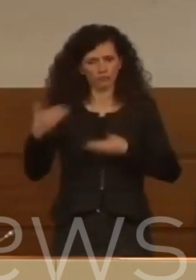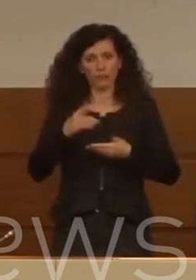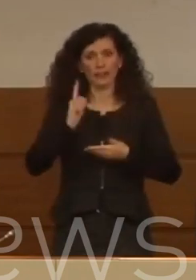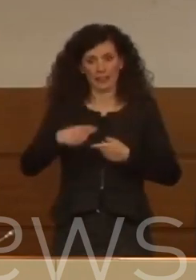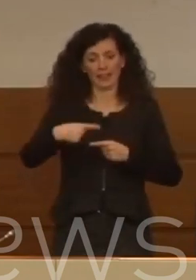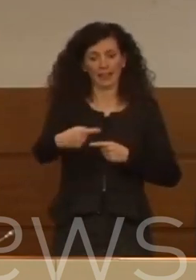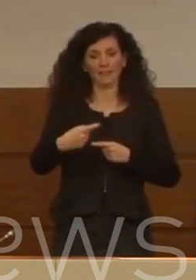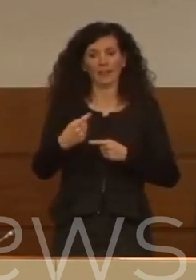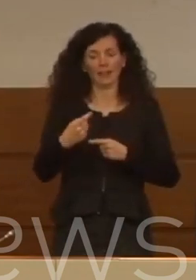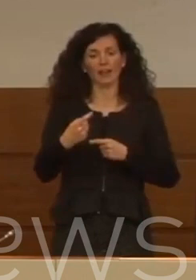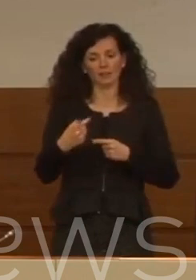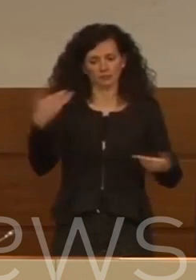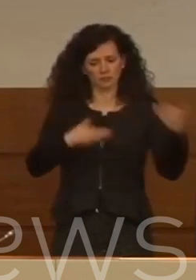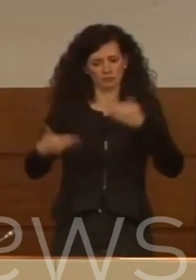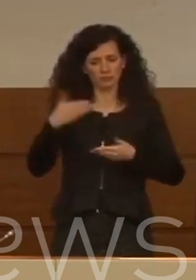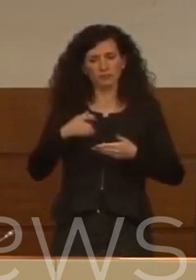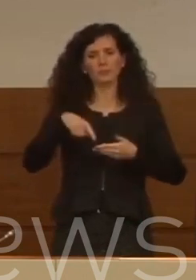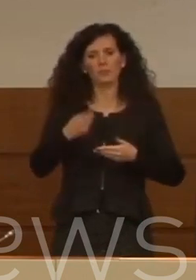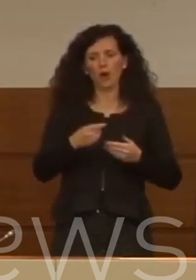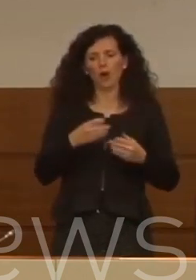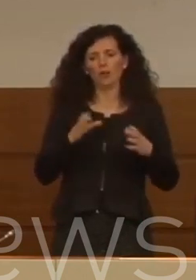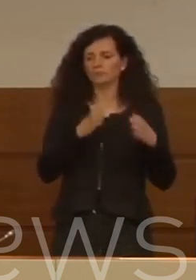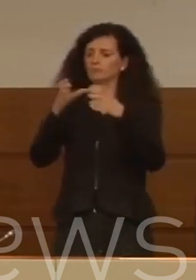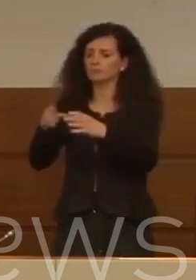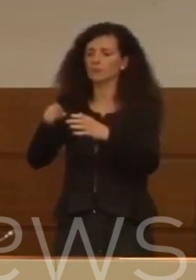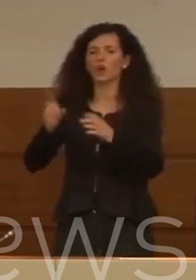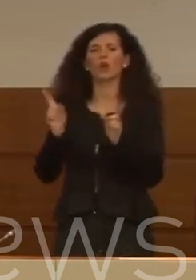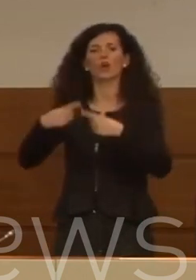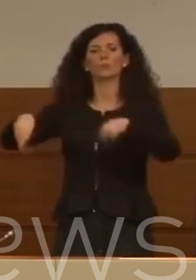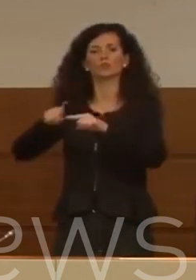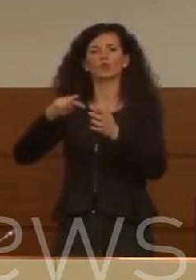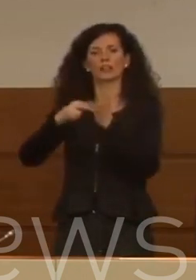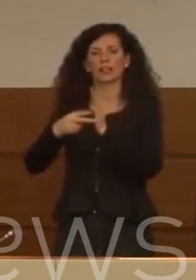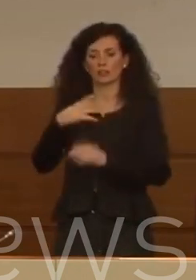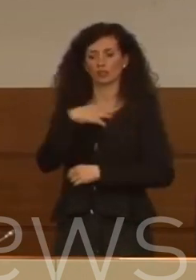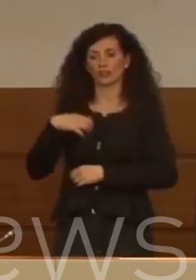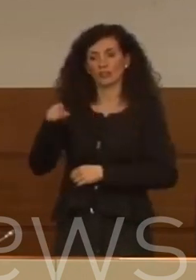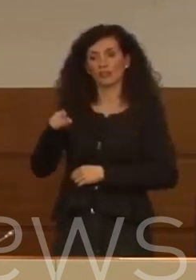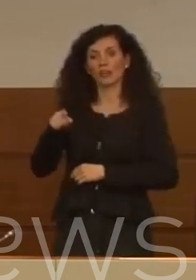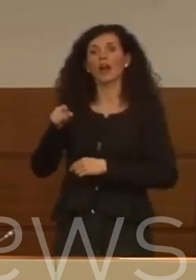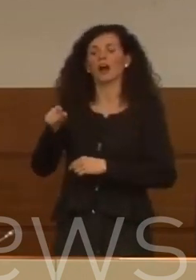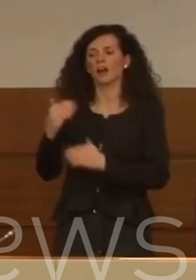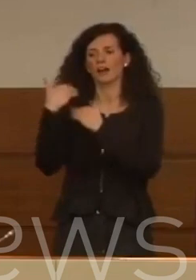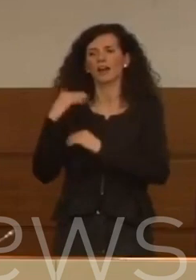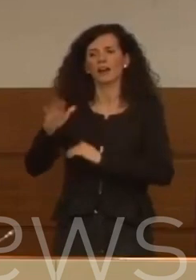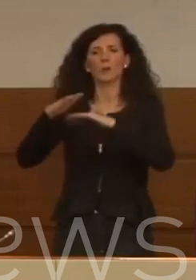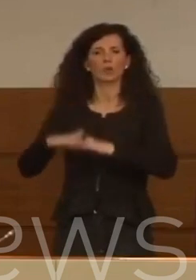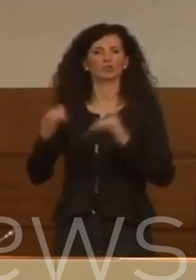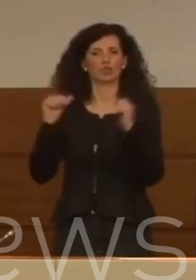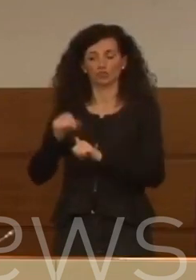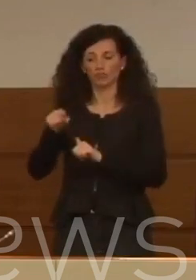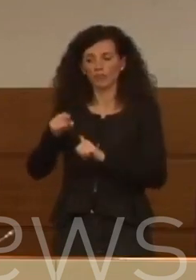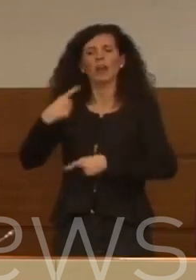giorni per poi trasmettere la commissione tecnica scientifica presso la protezione civile gli